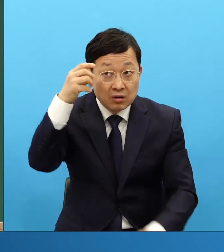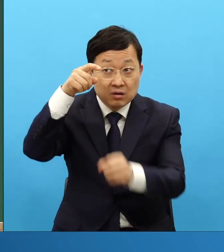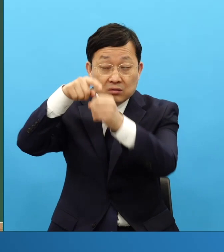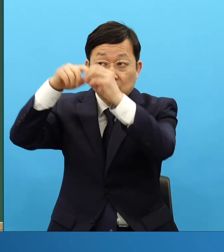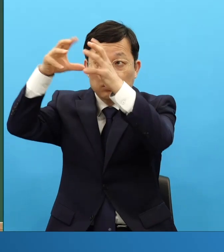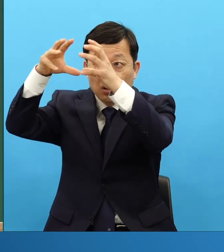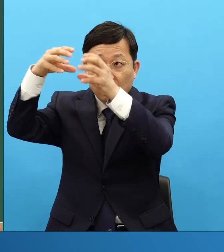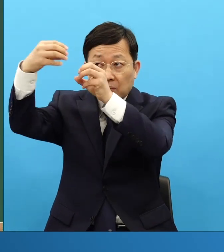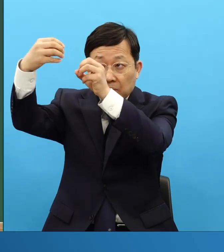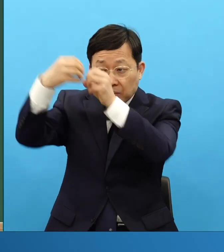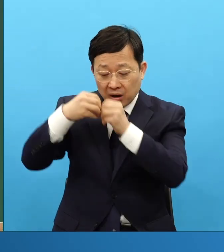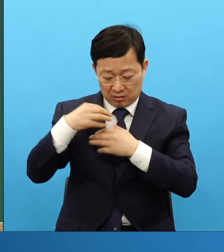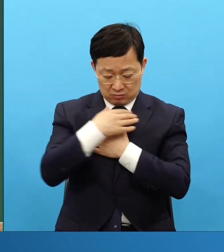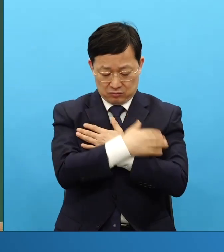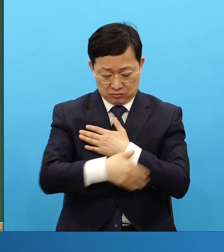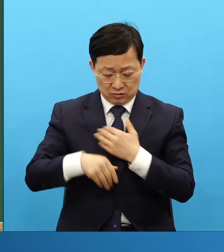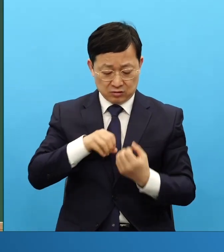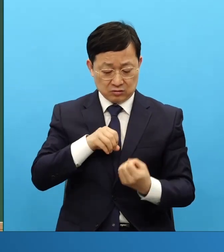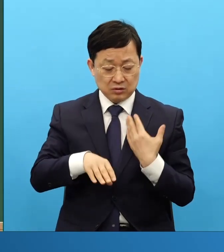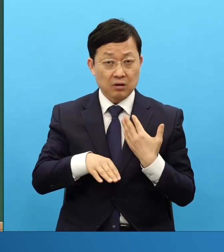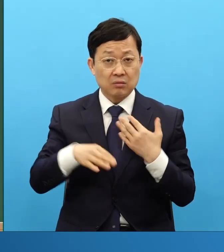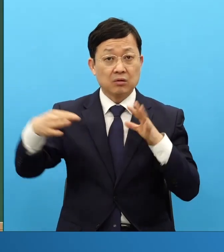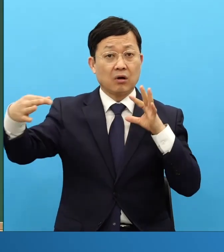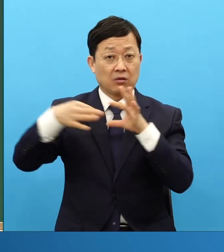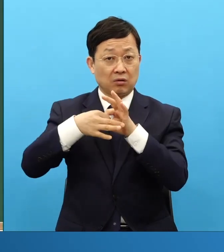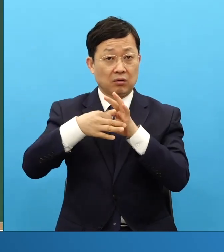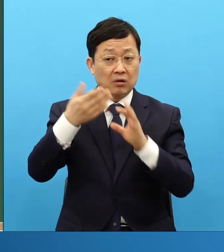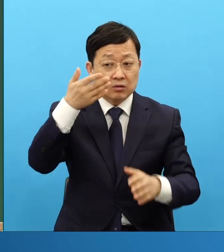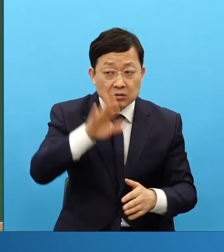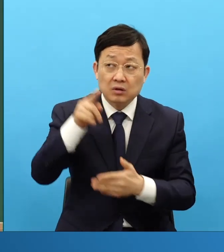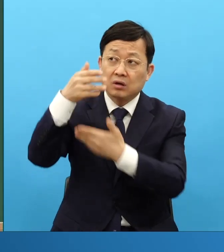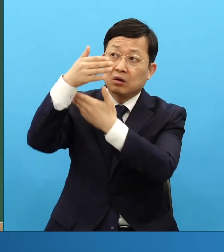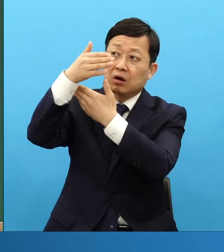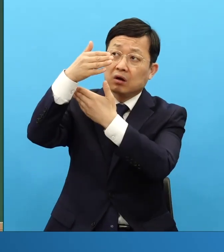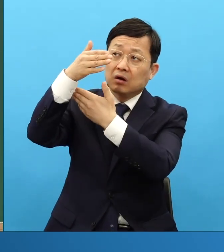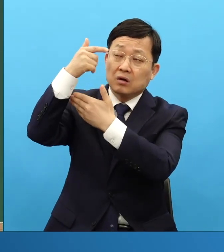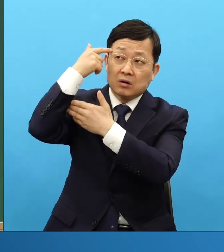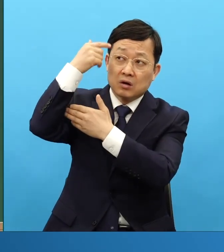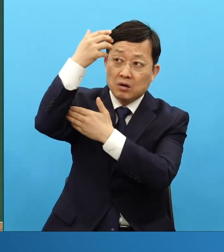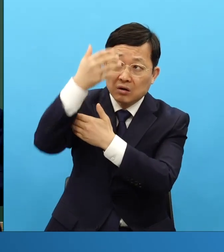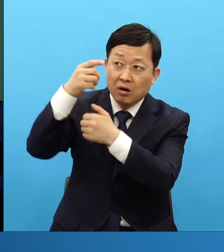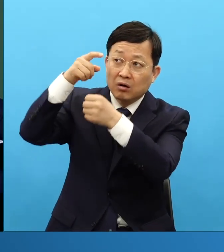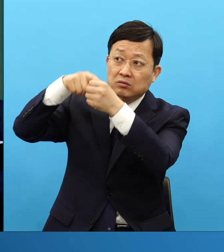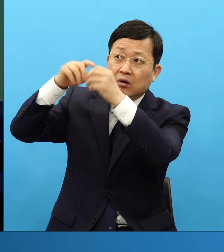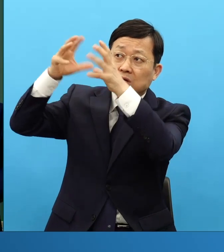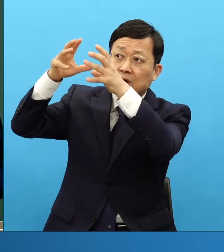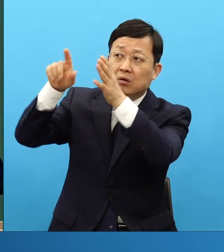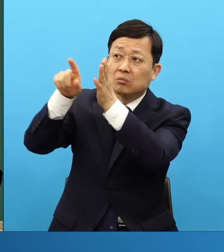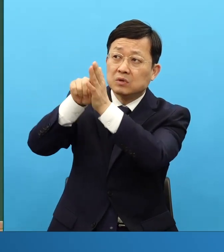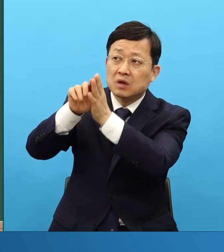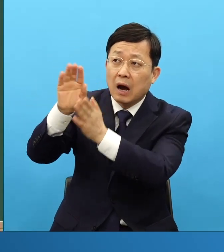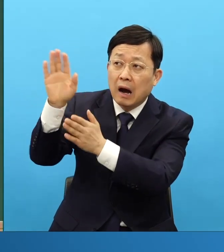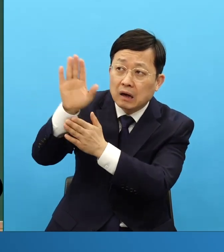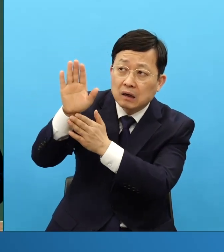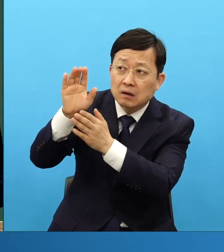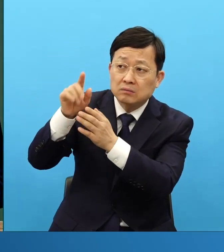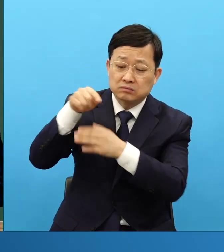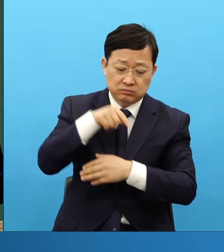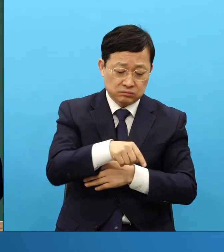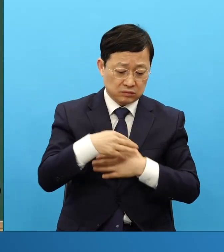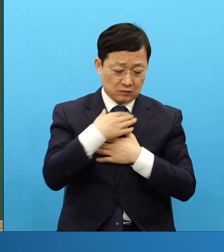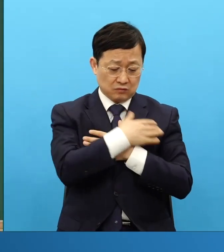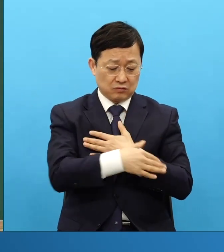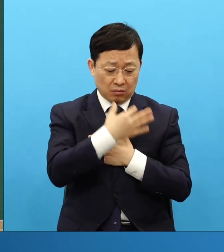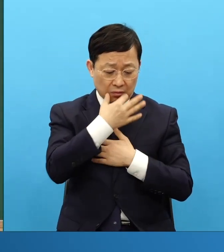나중에 응답 오는데 영적인 부분을 안 믿으니까 It's 놓치니까. spiritual things that later on manifest as the physical things, but not knowing that they